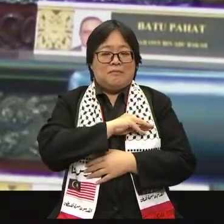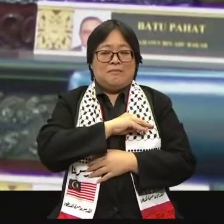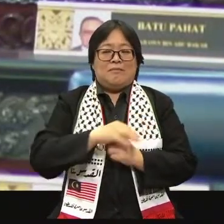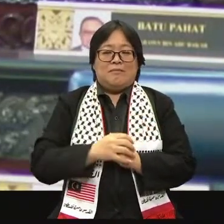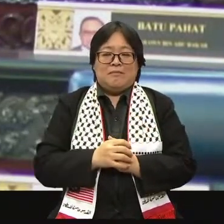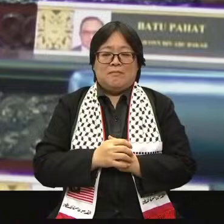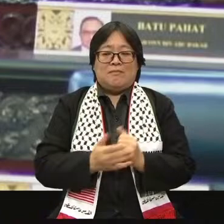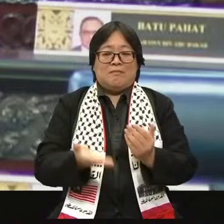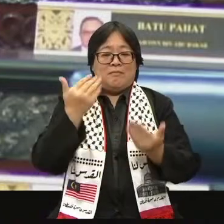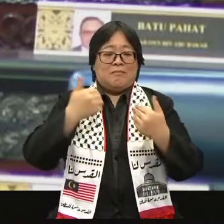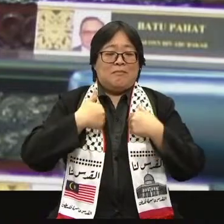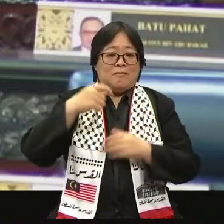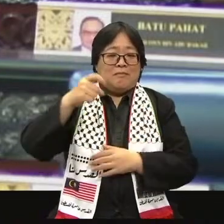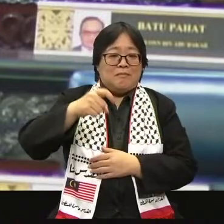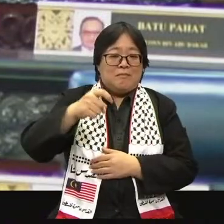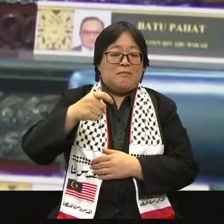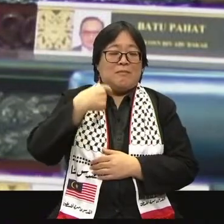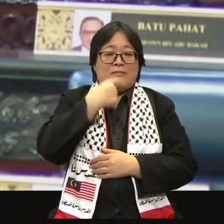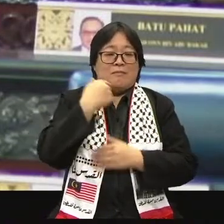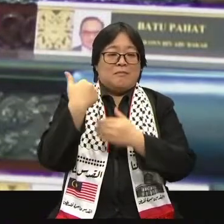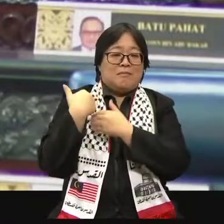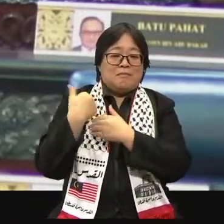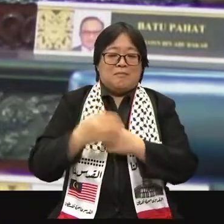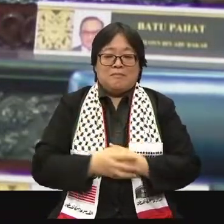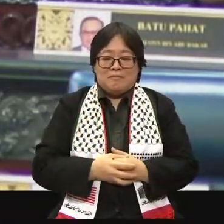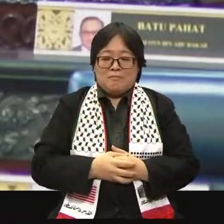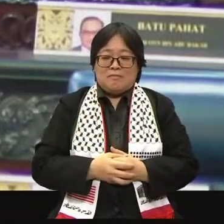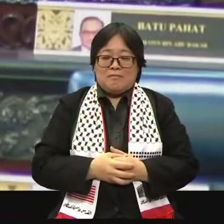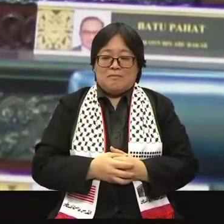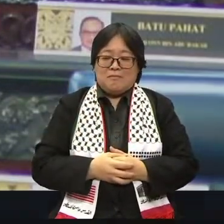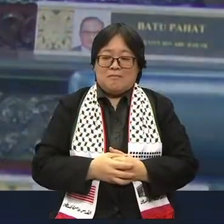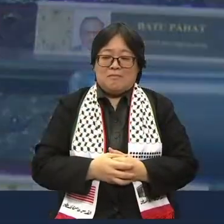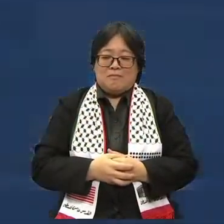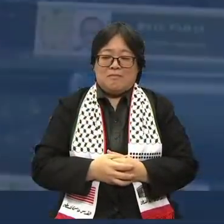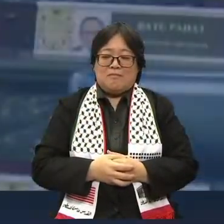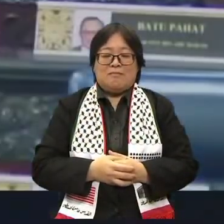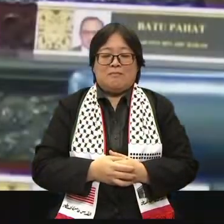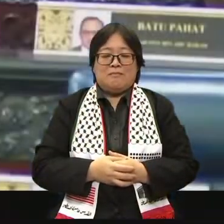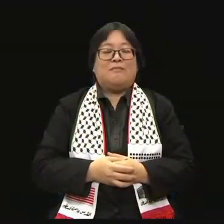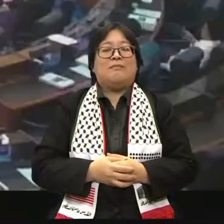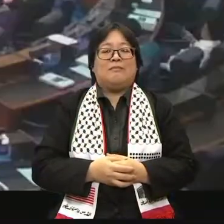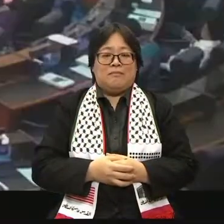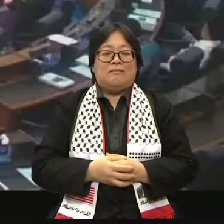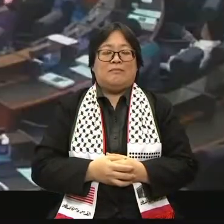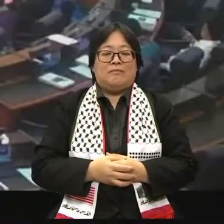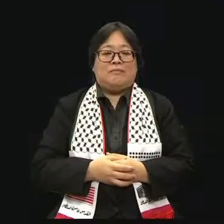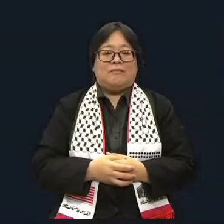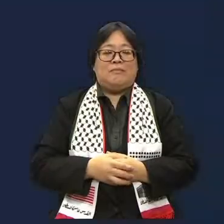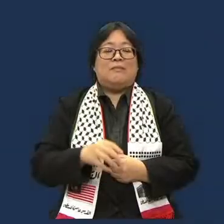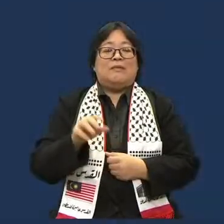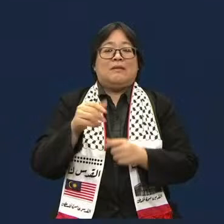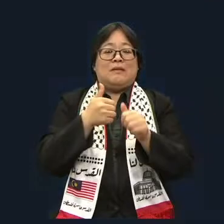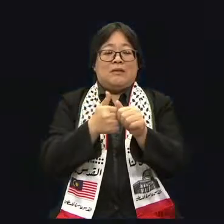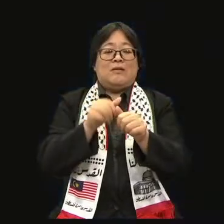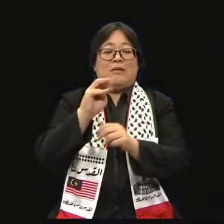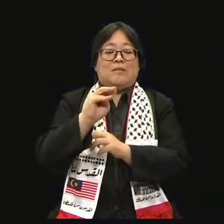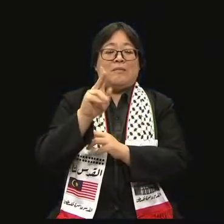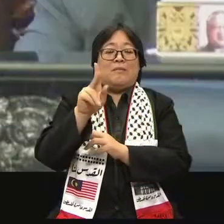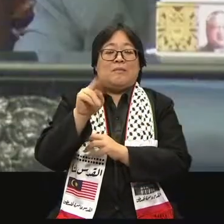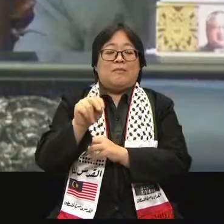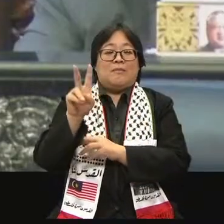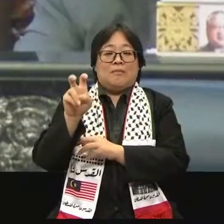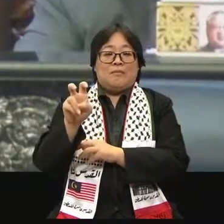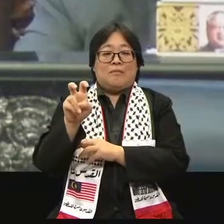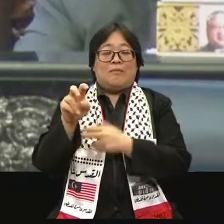makjelanian Siapa yang bertangungjawab kepada haran MKN 20